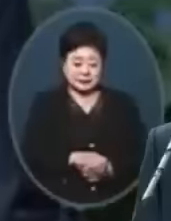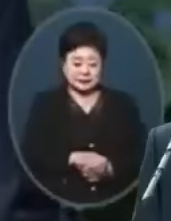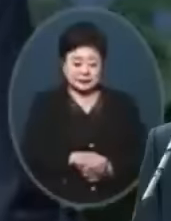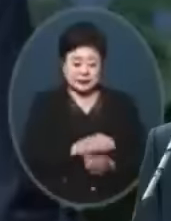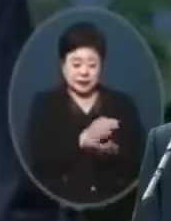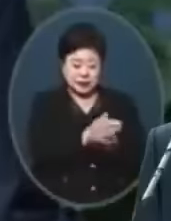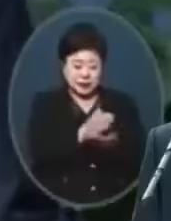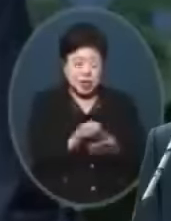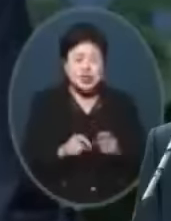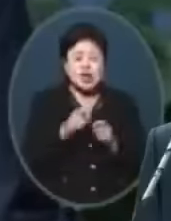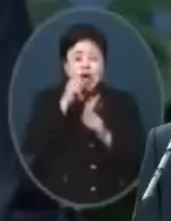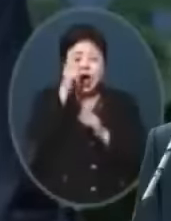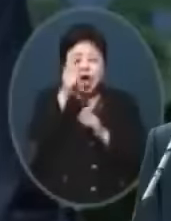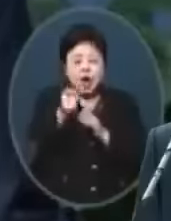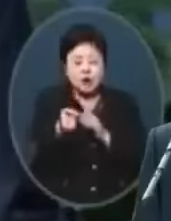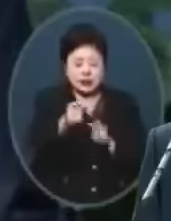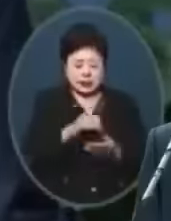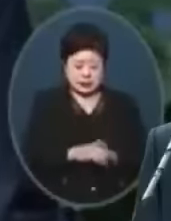영원히